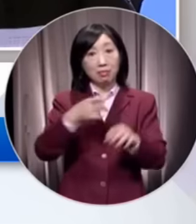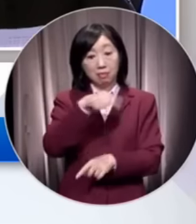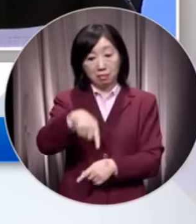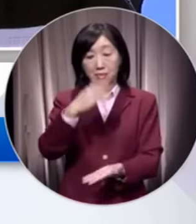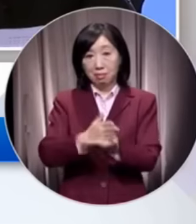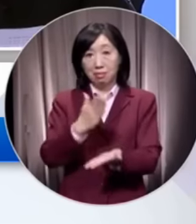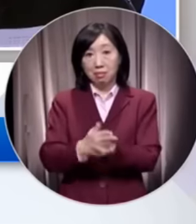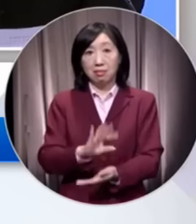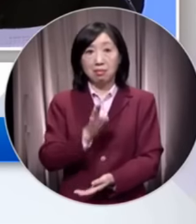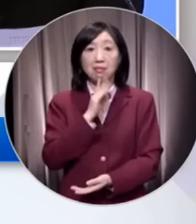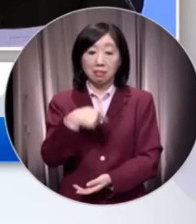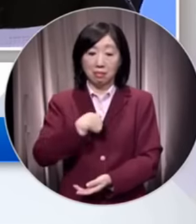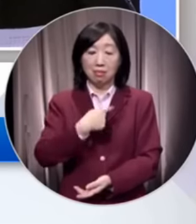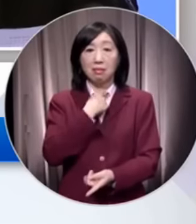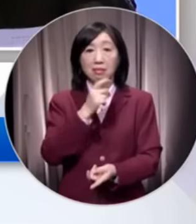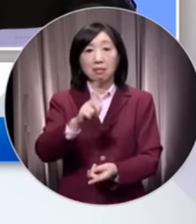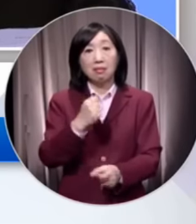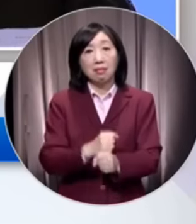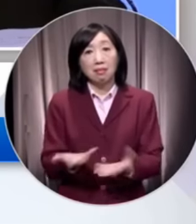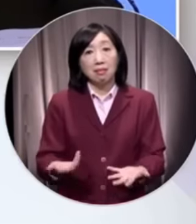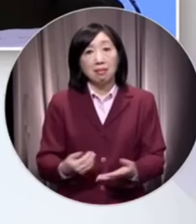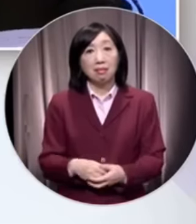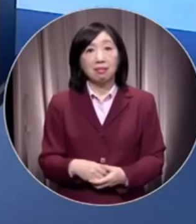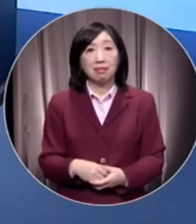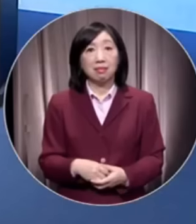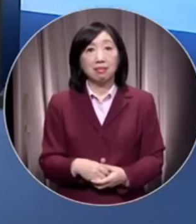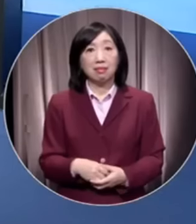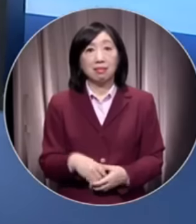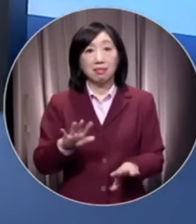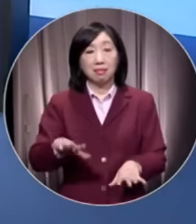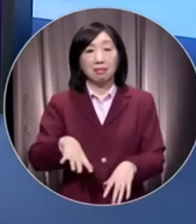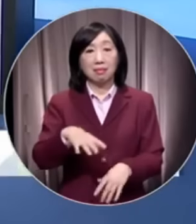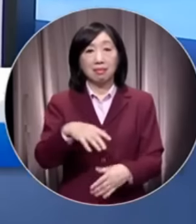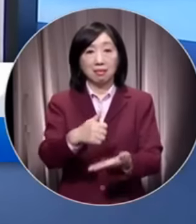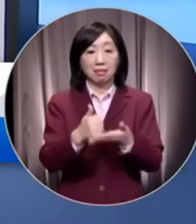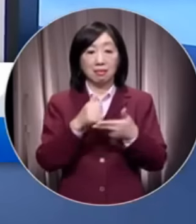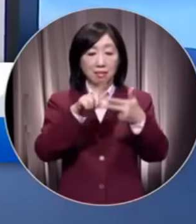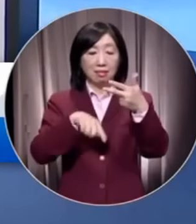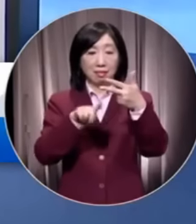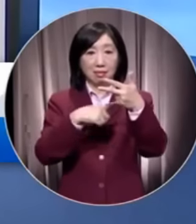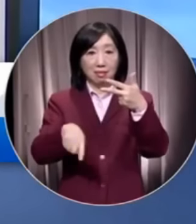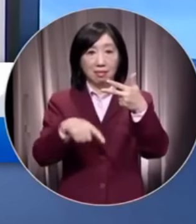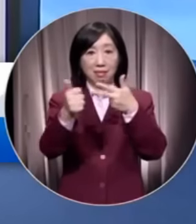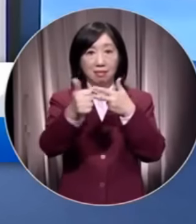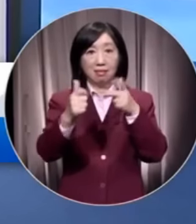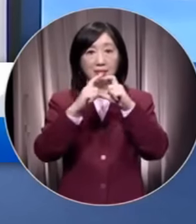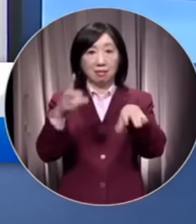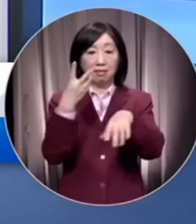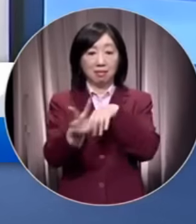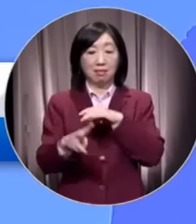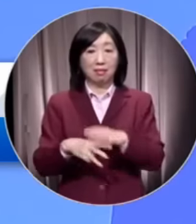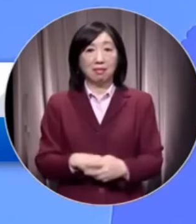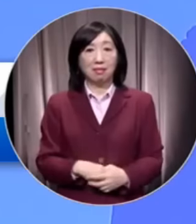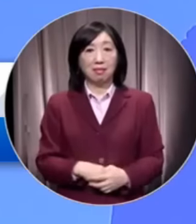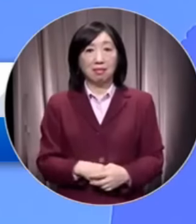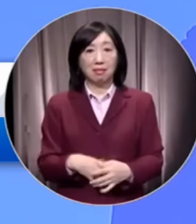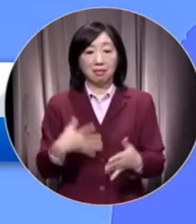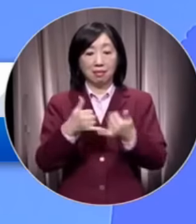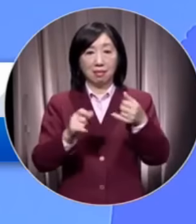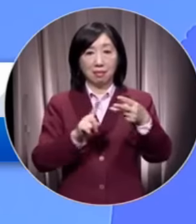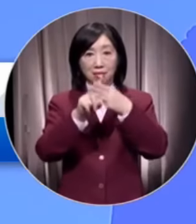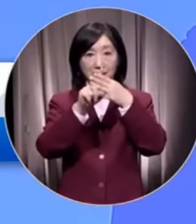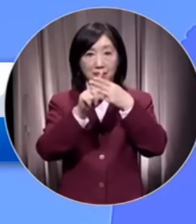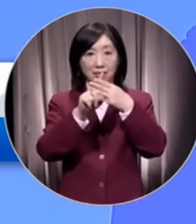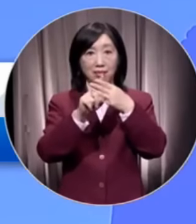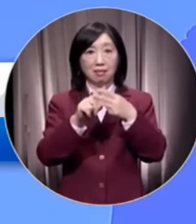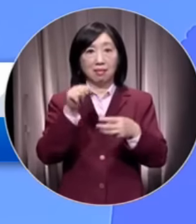种风气我们要如何来遏制呢？ 先请朱立伦先生回答，时间三分钟。 民主政治绝